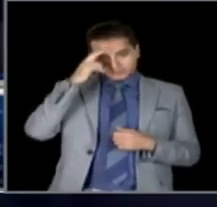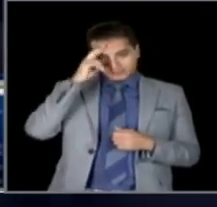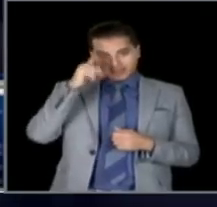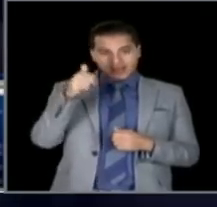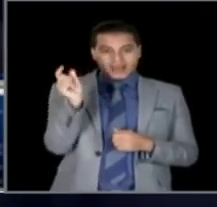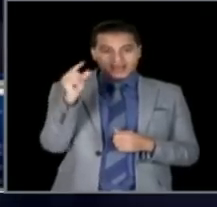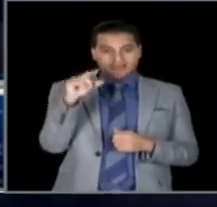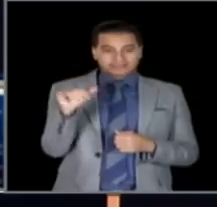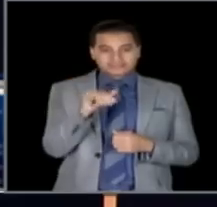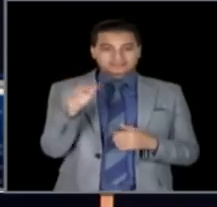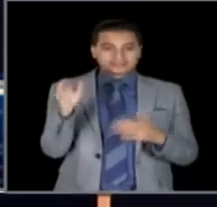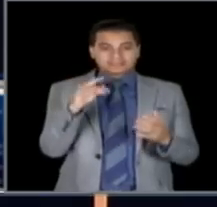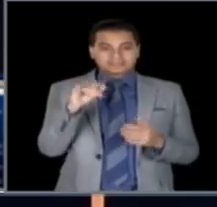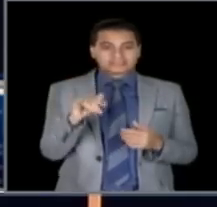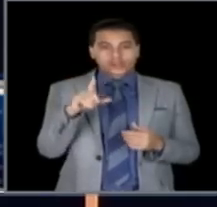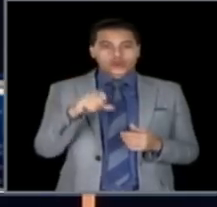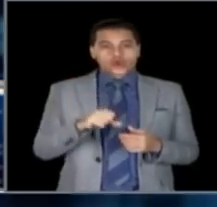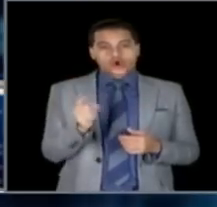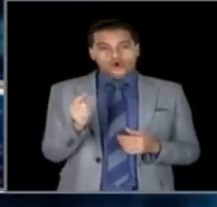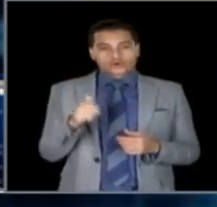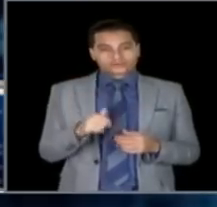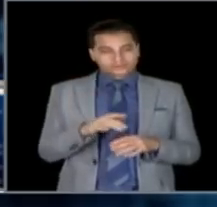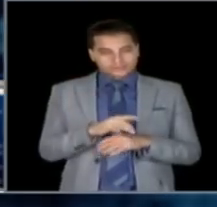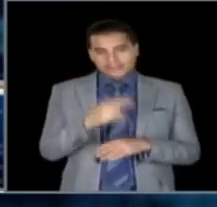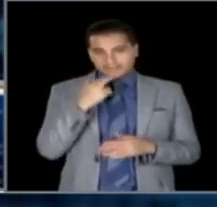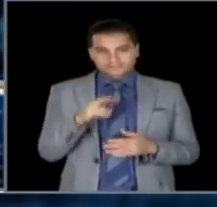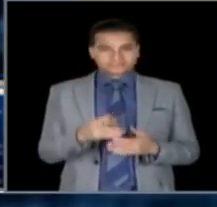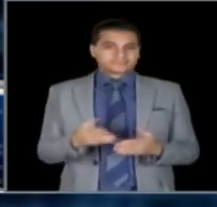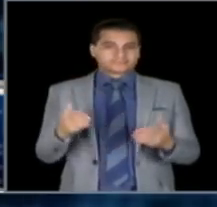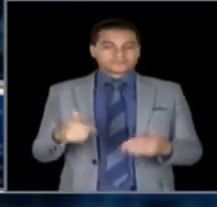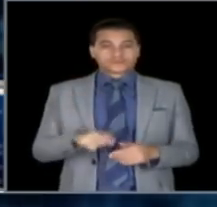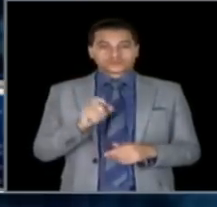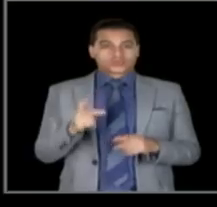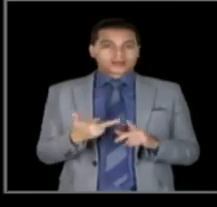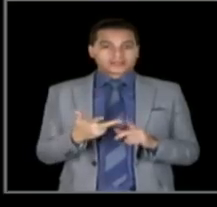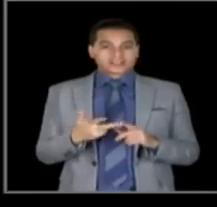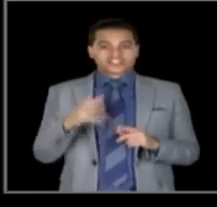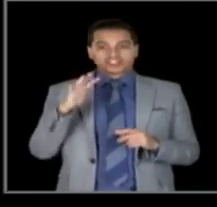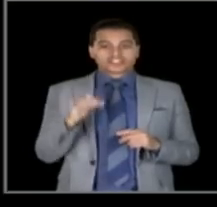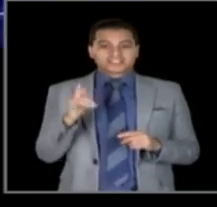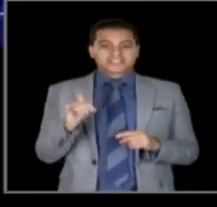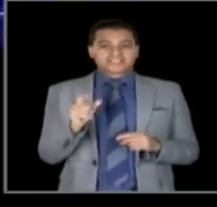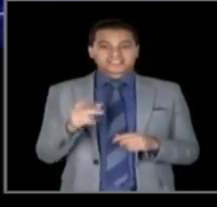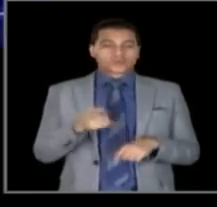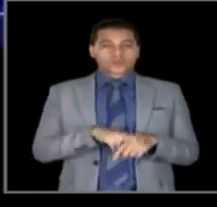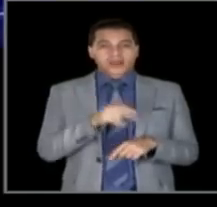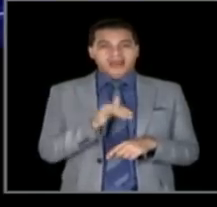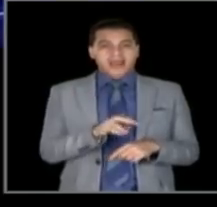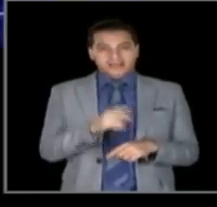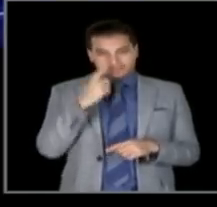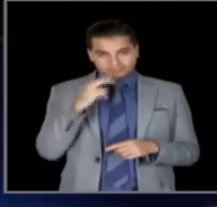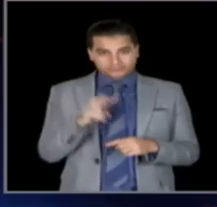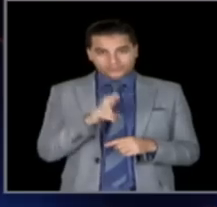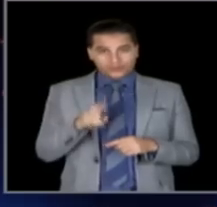أندي ديلور. هارد لك، تفضل. سؤال الثالث، شيرين وآية، آية